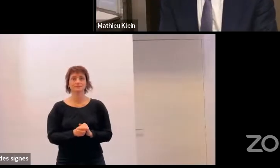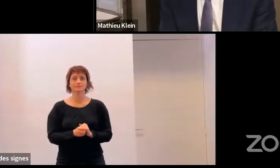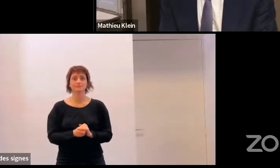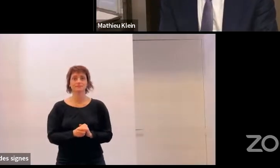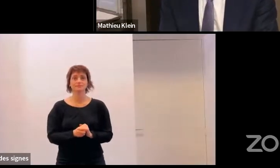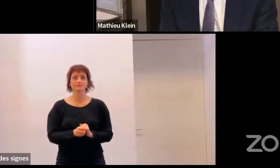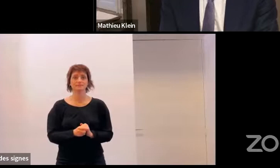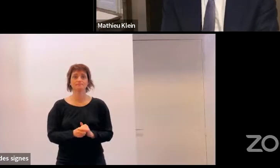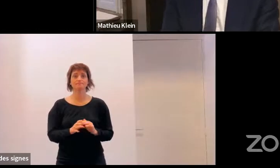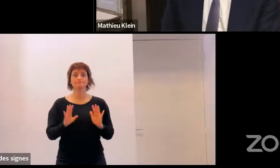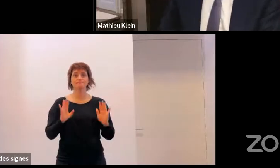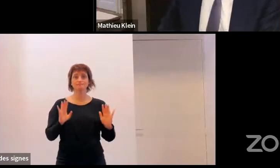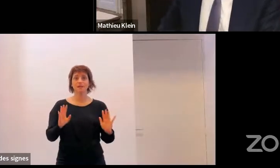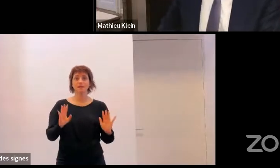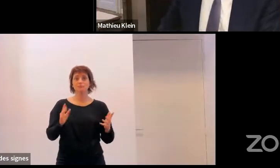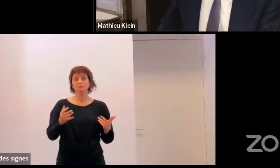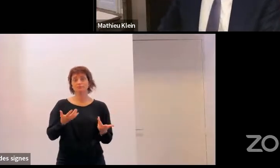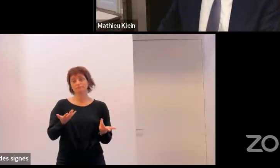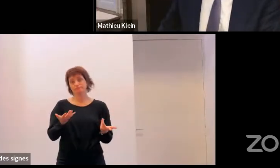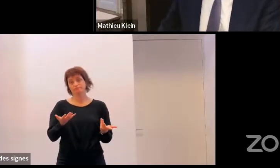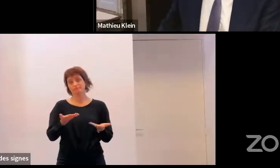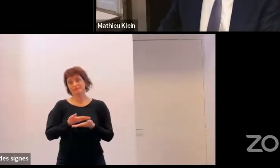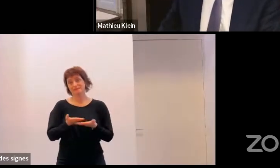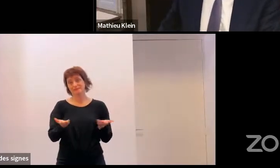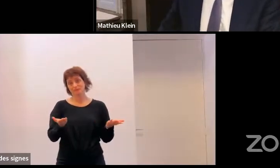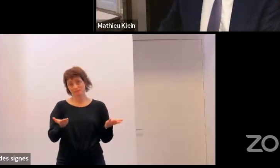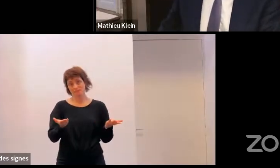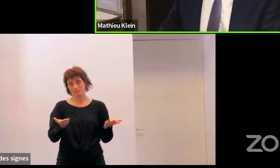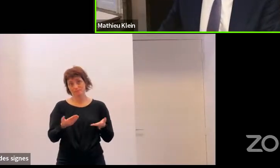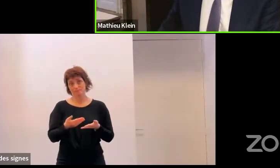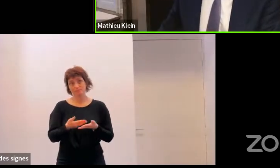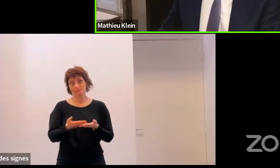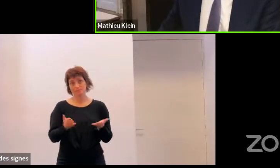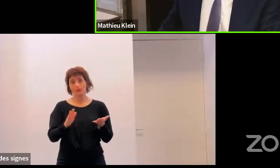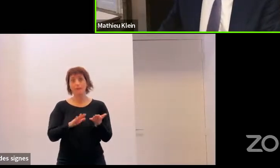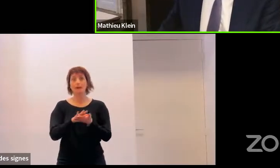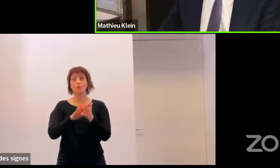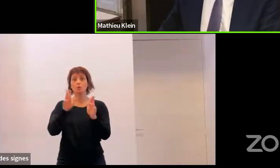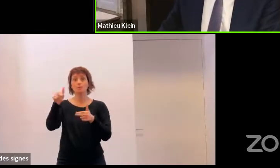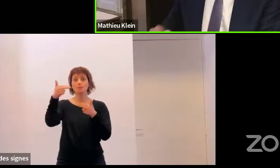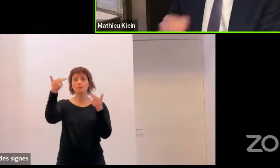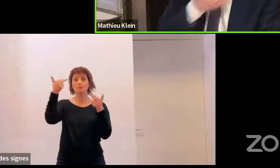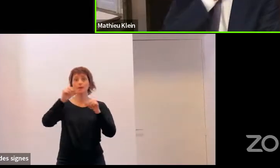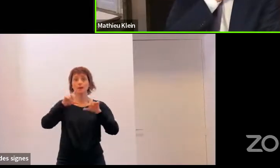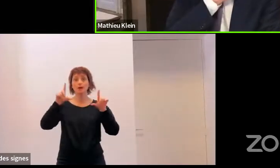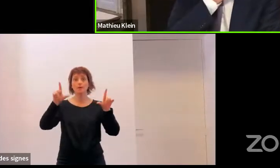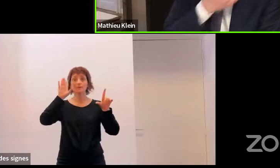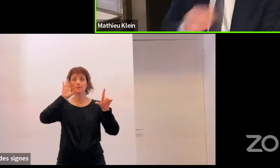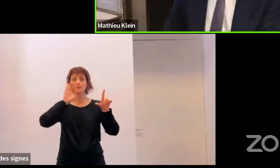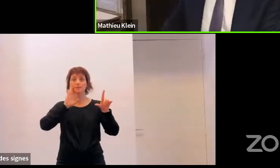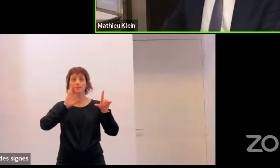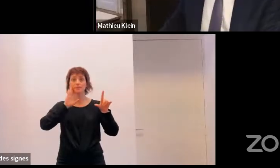Moi, je voulais juste dire en fait que la France. La caméra, Marianne, s'il te plaît. Je l'ai activée.